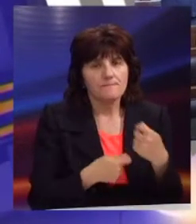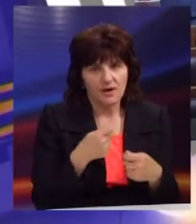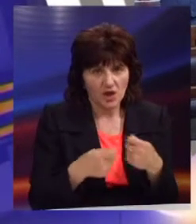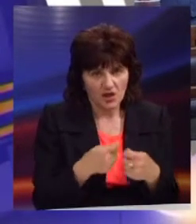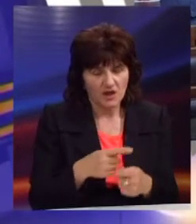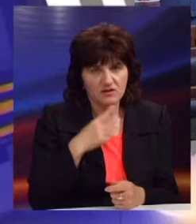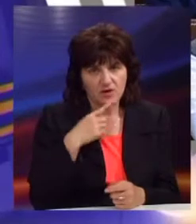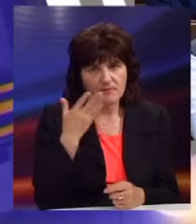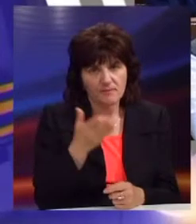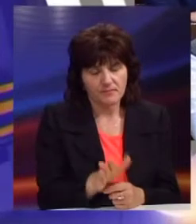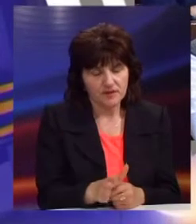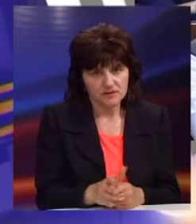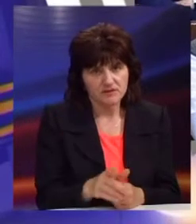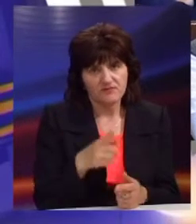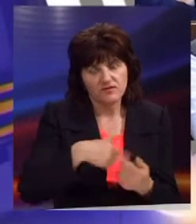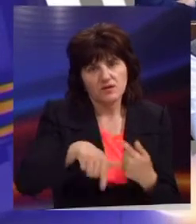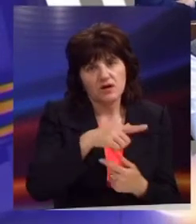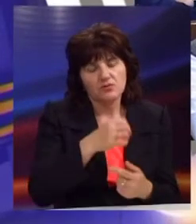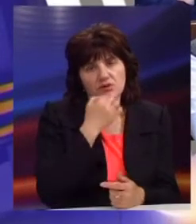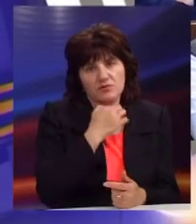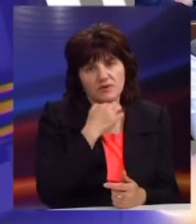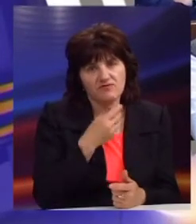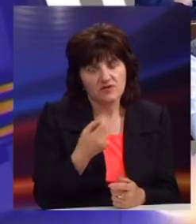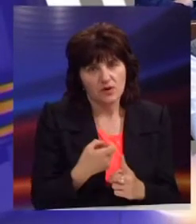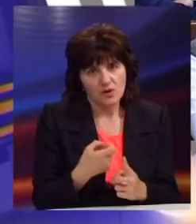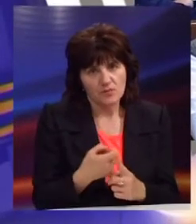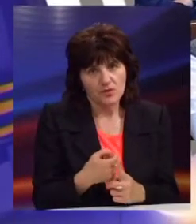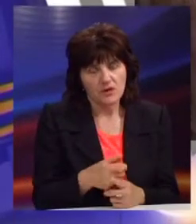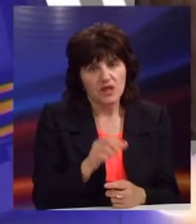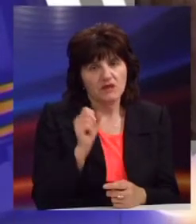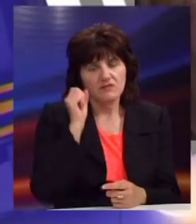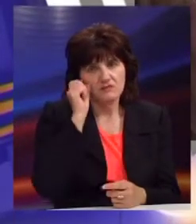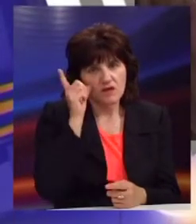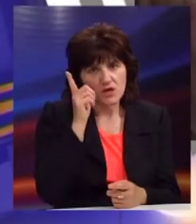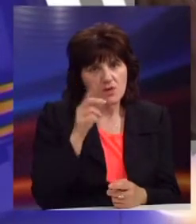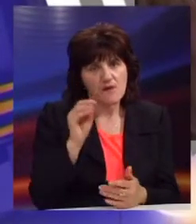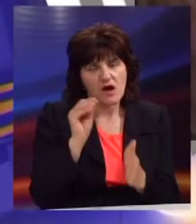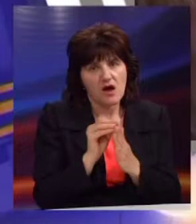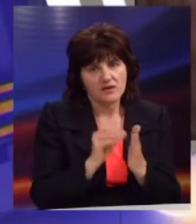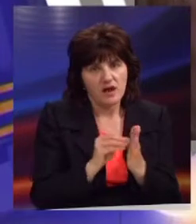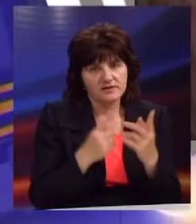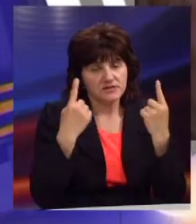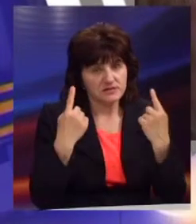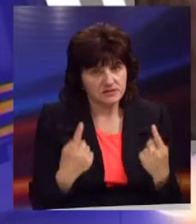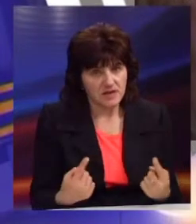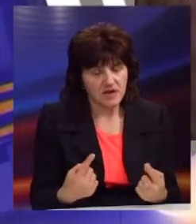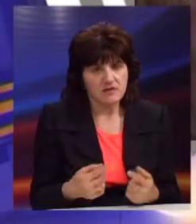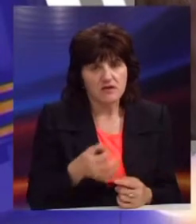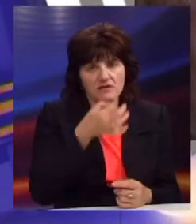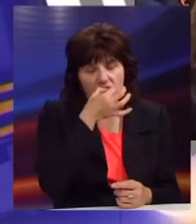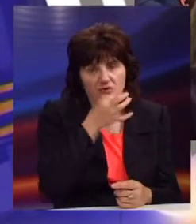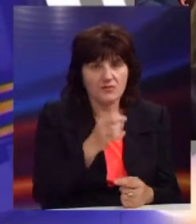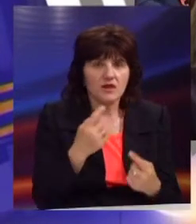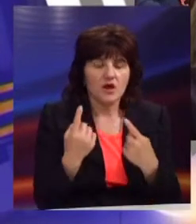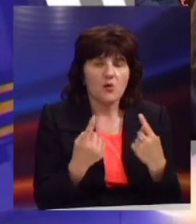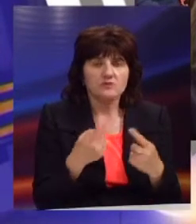privrednicima realizovala je regionalna privredna komora Subotica sa idejom da analizira trenutno stanje i stvori određene preduslove